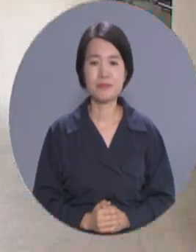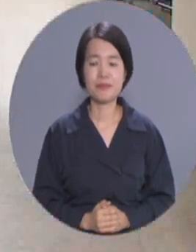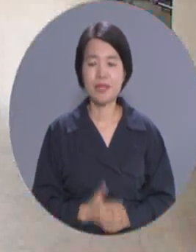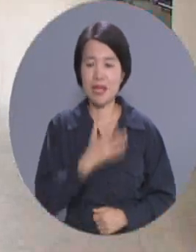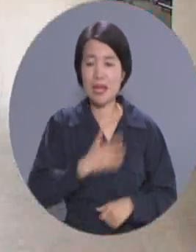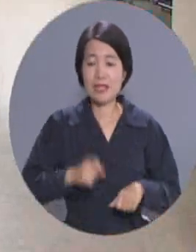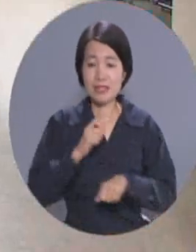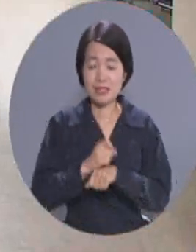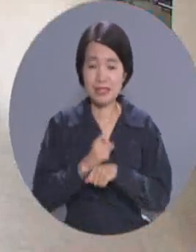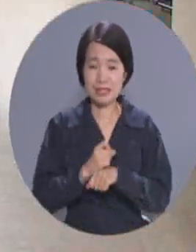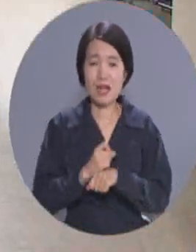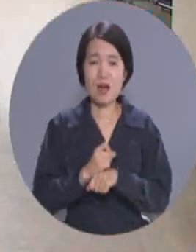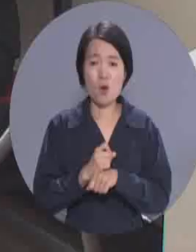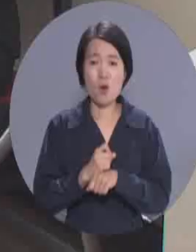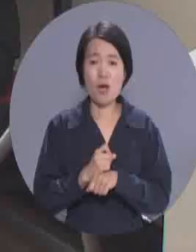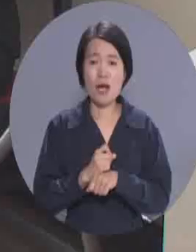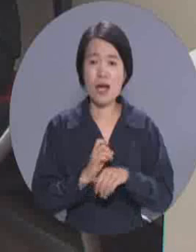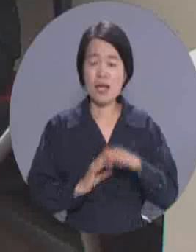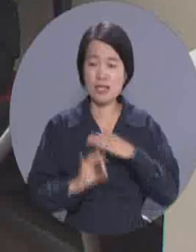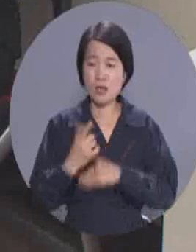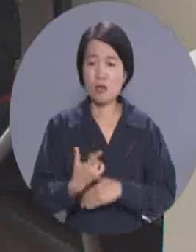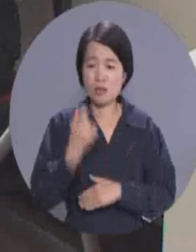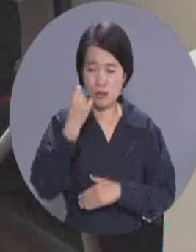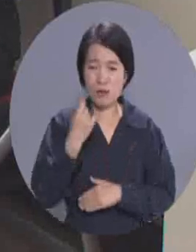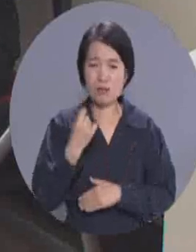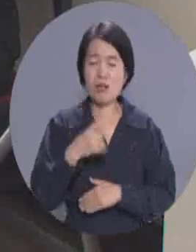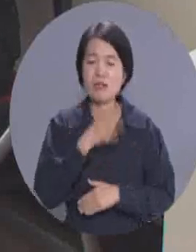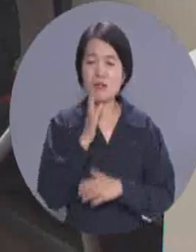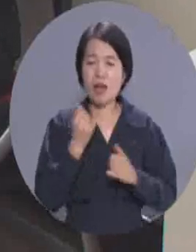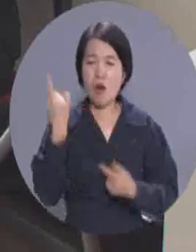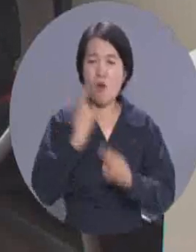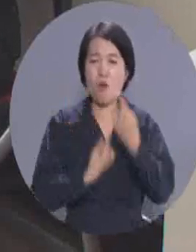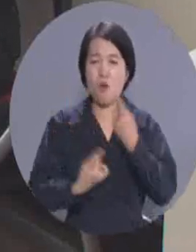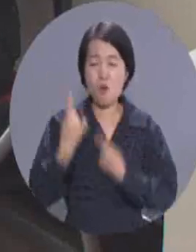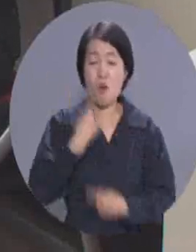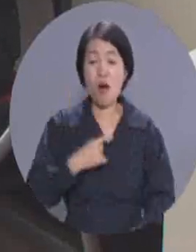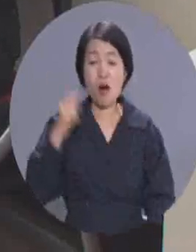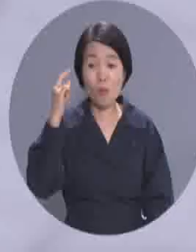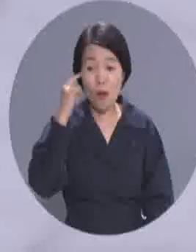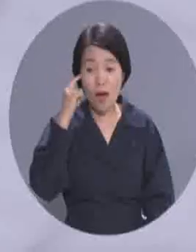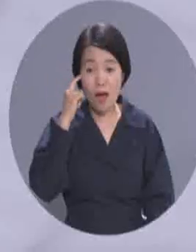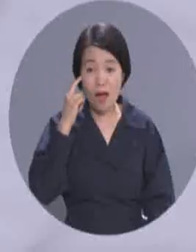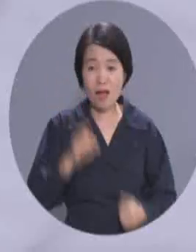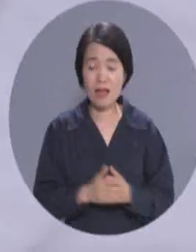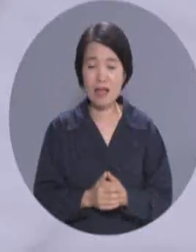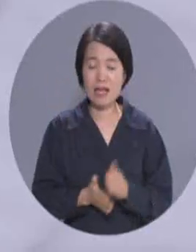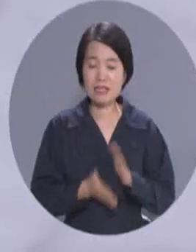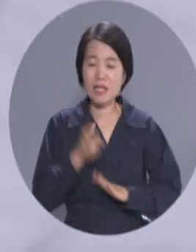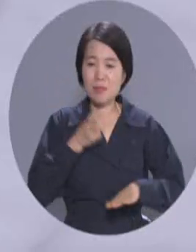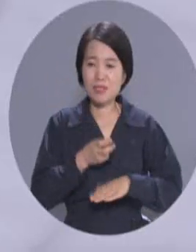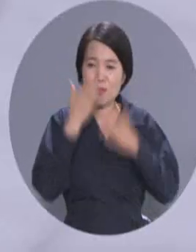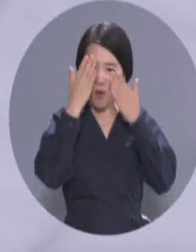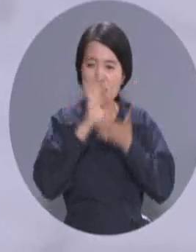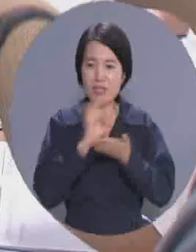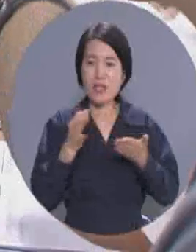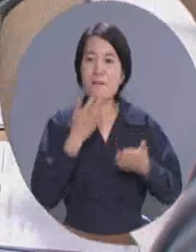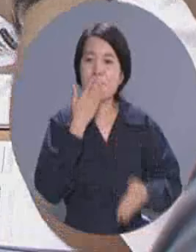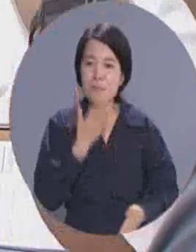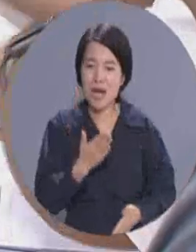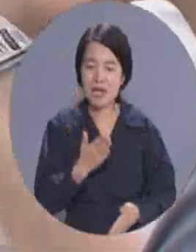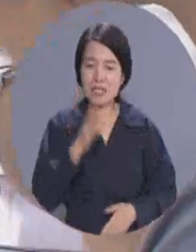주민센터에 마련된 임시 창구에 이른 오전부터 어르신들의 발길이 이어집니다. 시내버스를 무료로 이용할 수